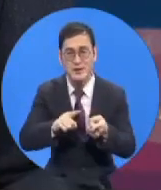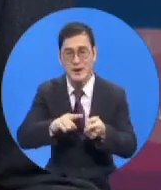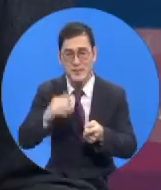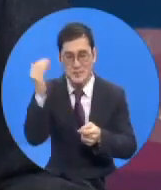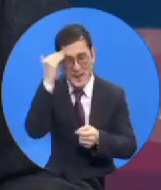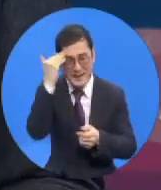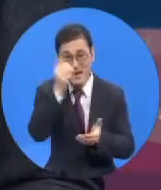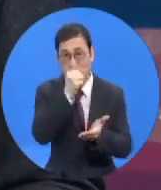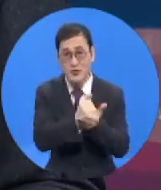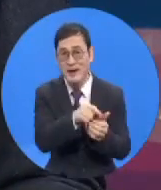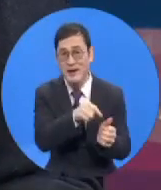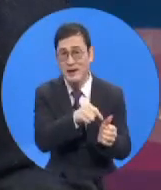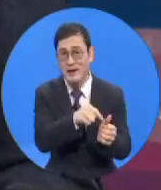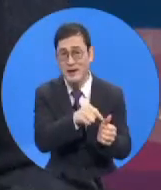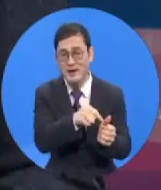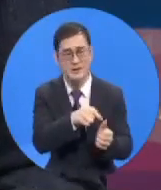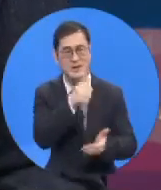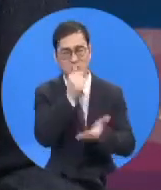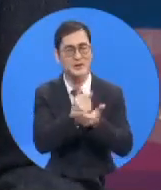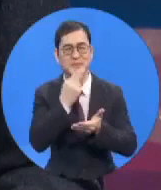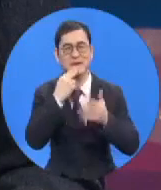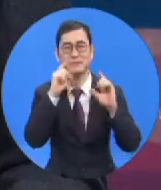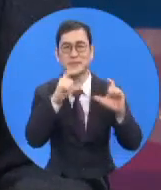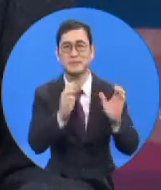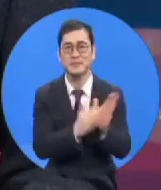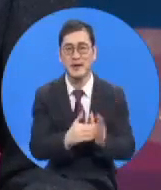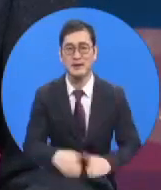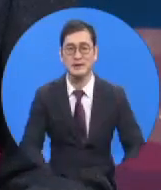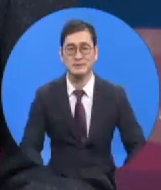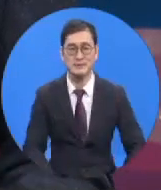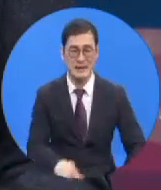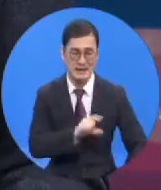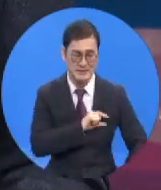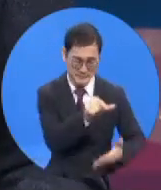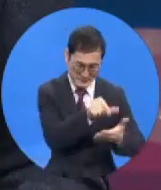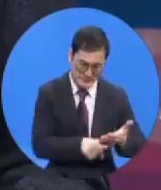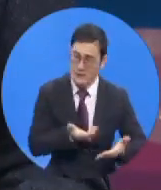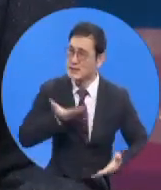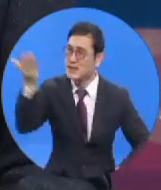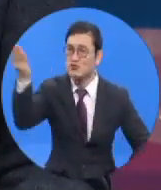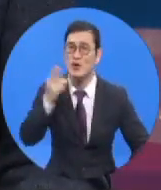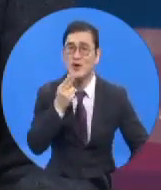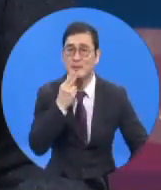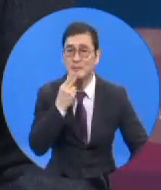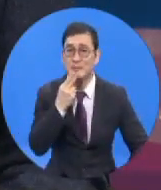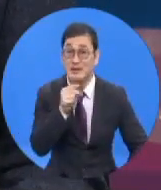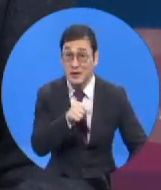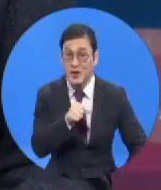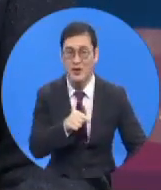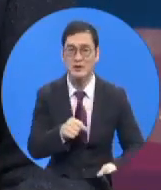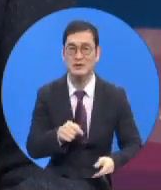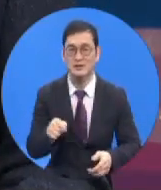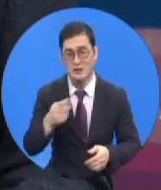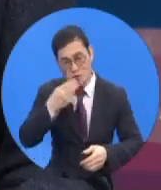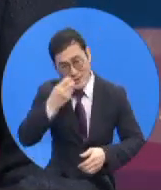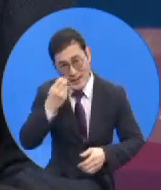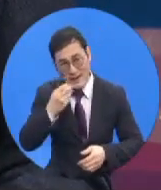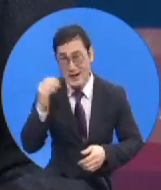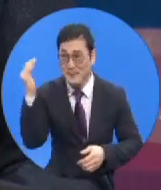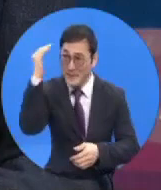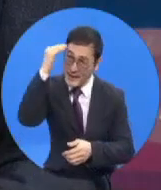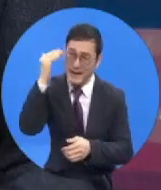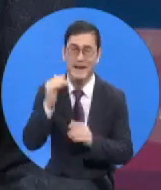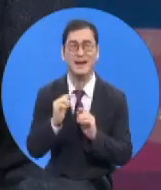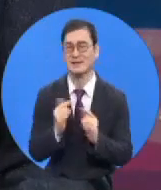선고했습니다. 시설 현황이나 신도 명단을 제출하지 않은 것은 역학조사 방해 혐의로 볼 수 없다는 겁니다.